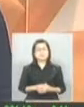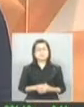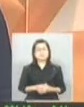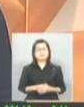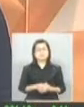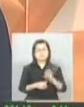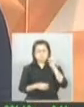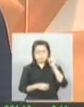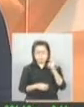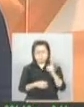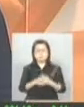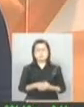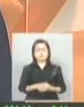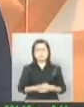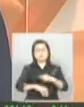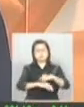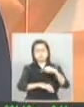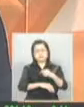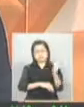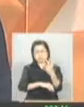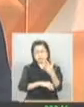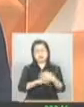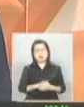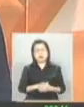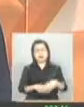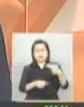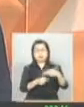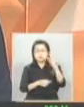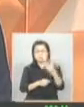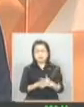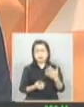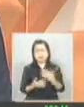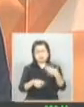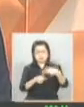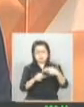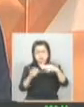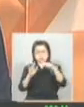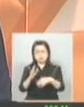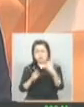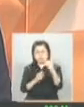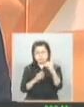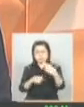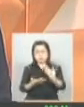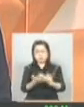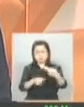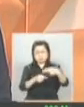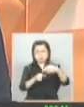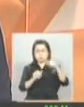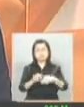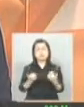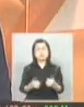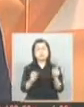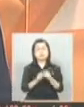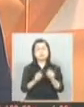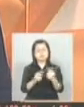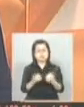ค่ะในวันพรุ่งนี้นะคะเวลา5นาฬิกาเป็นต้นไปบางจากก็จะปรับลดราคาของน้ำมันดีเซลนะคะขณะเดียวกันค่ะในวันนี้จะมีการ